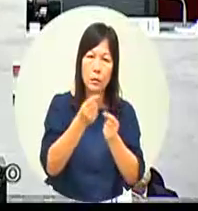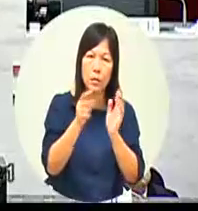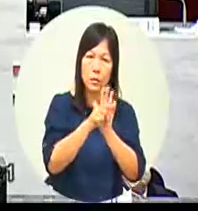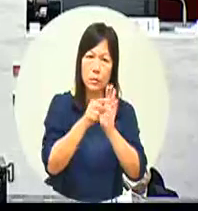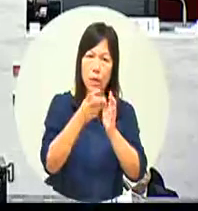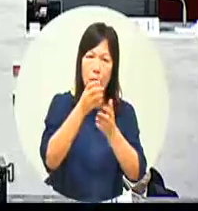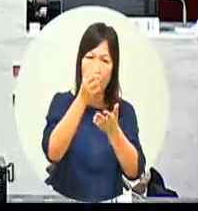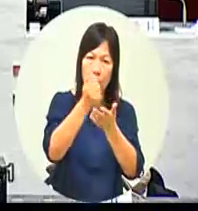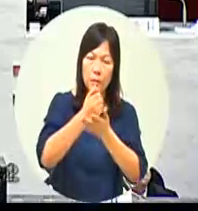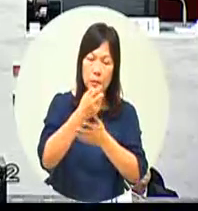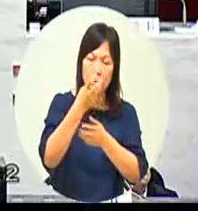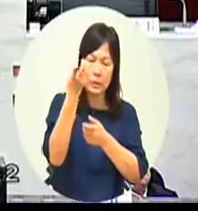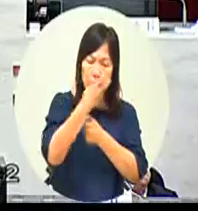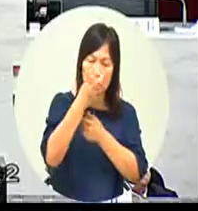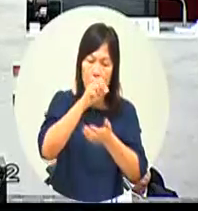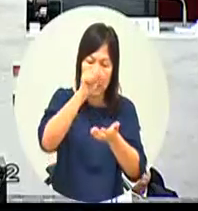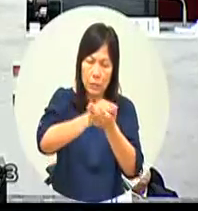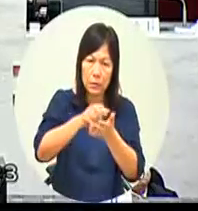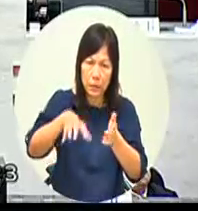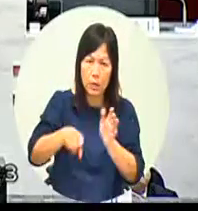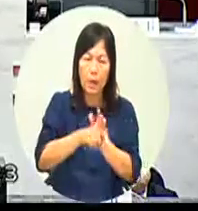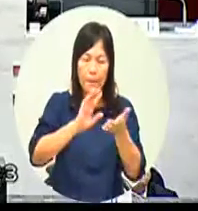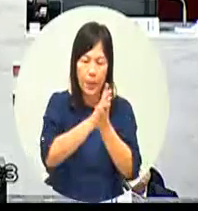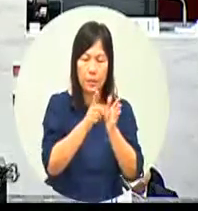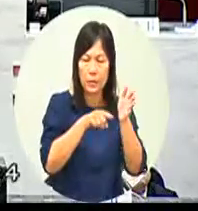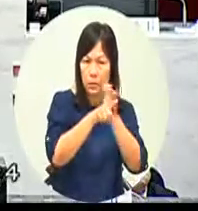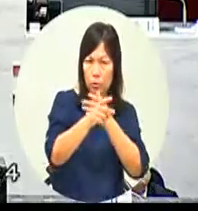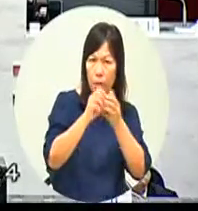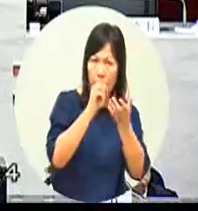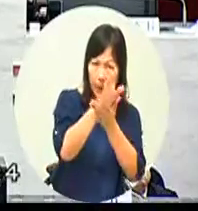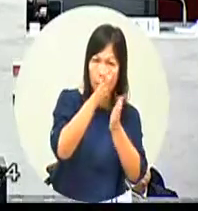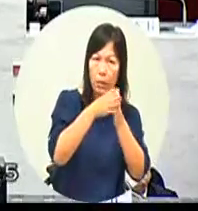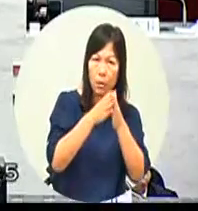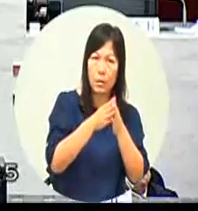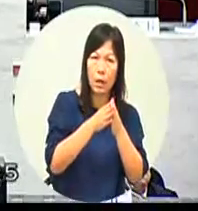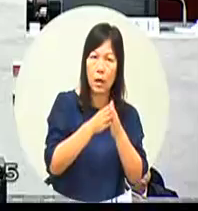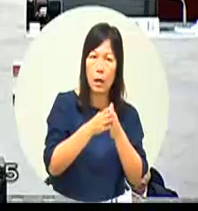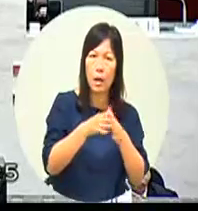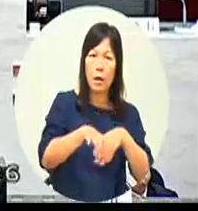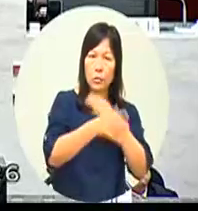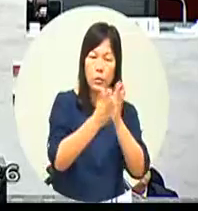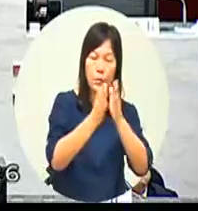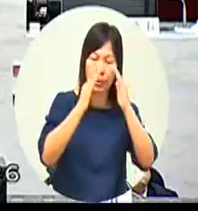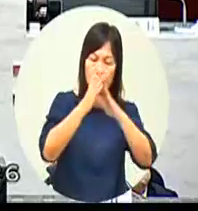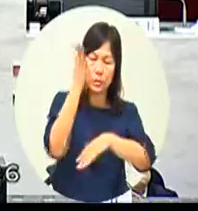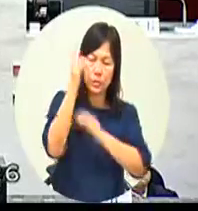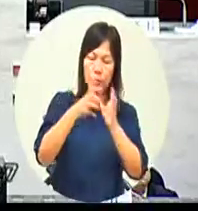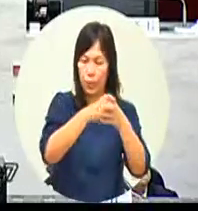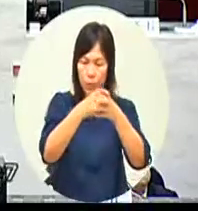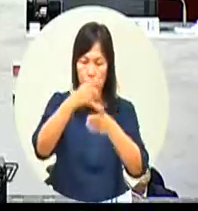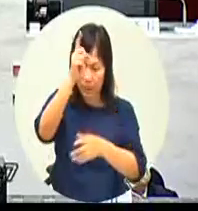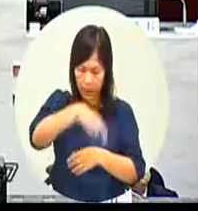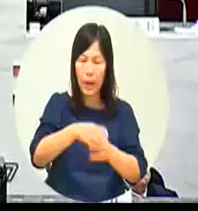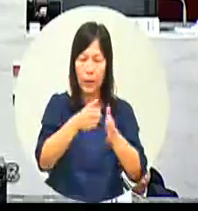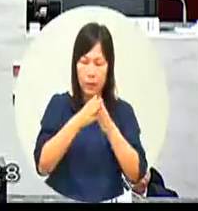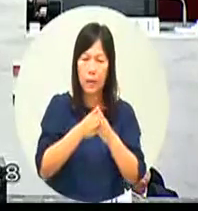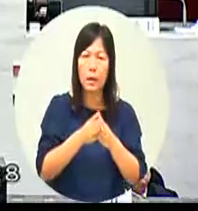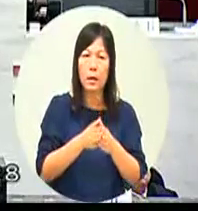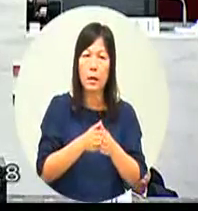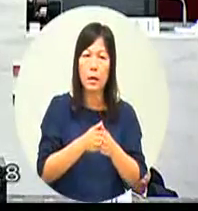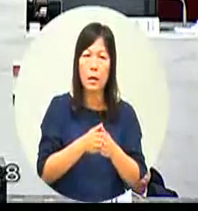计处来做，几乎是专案报告，也等于是全部市府团队都要来，因